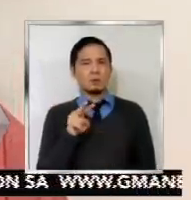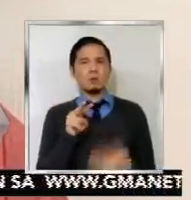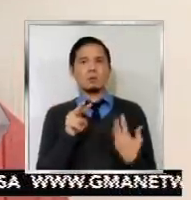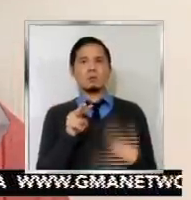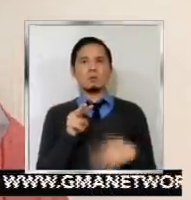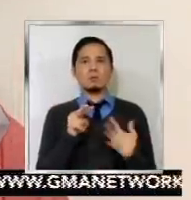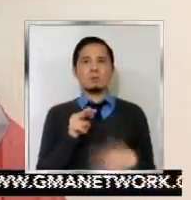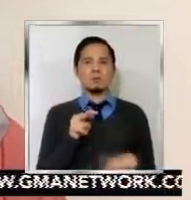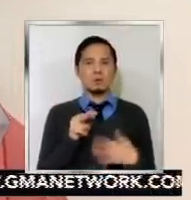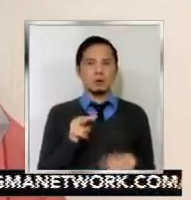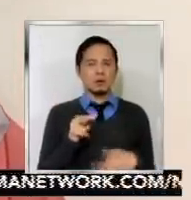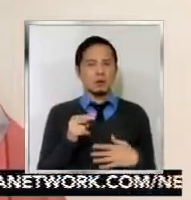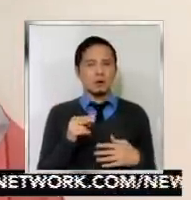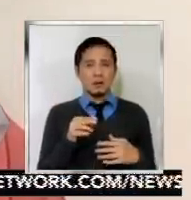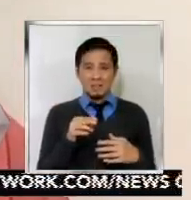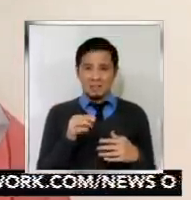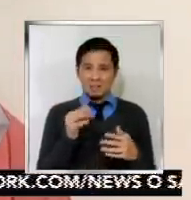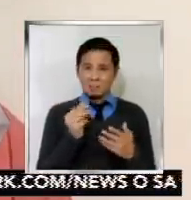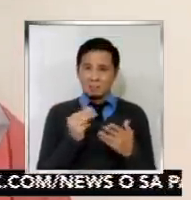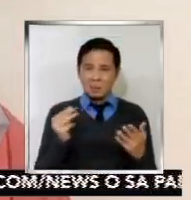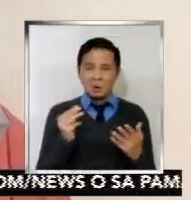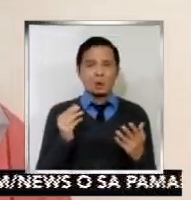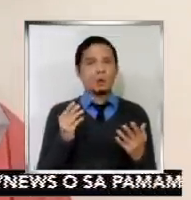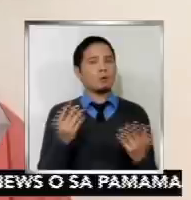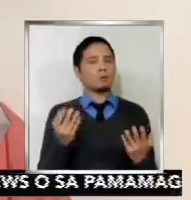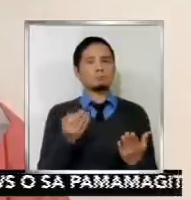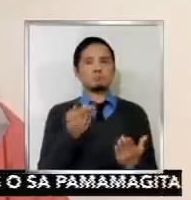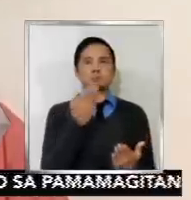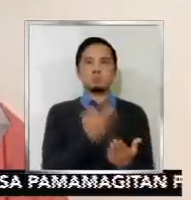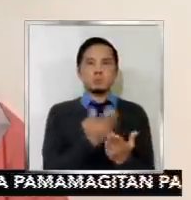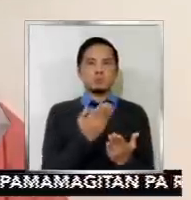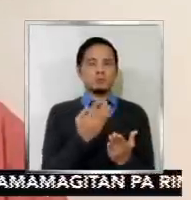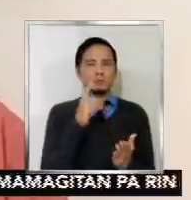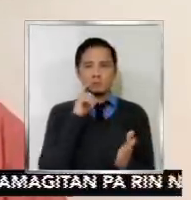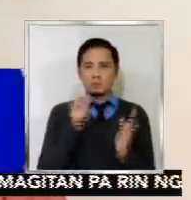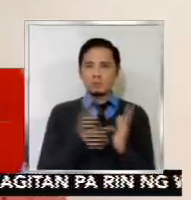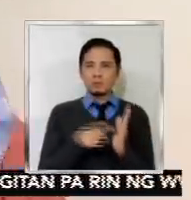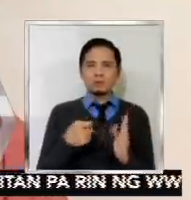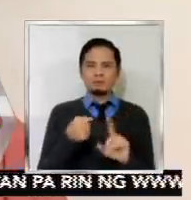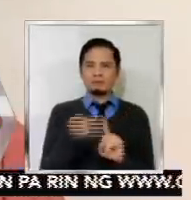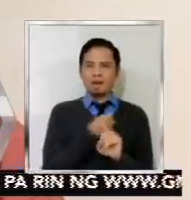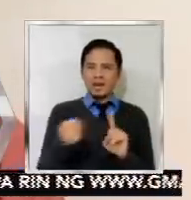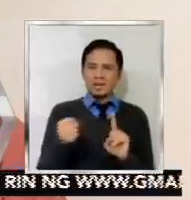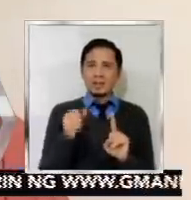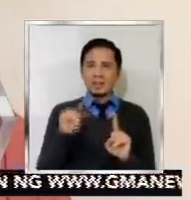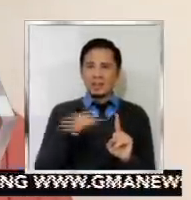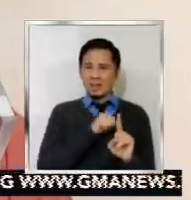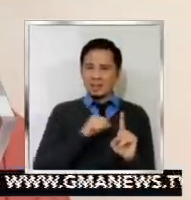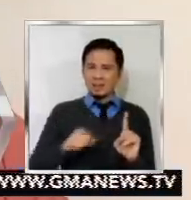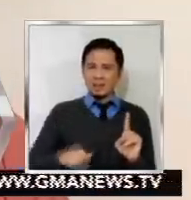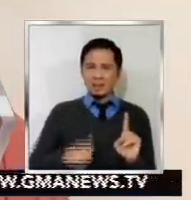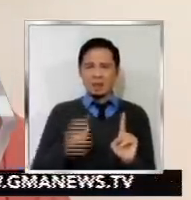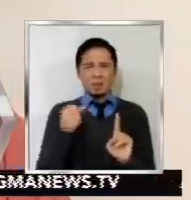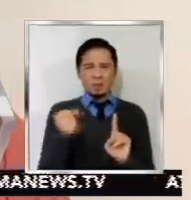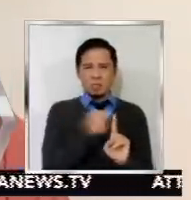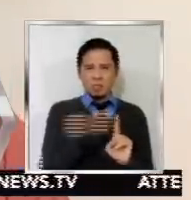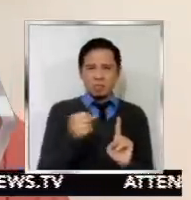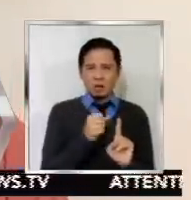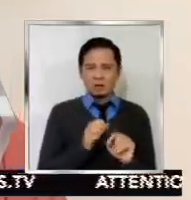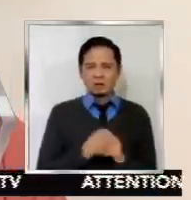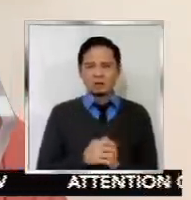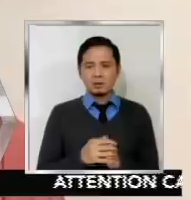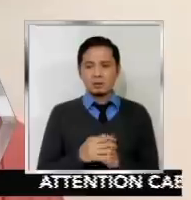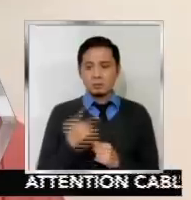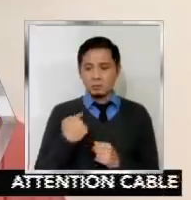as there was a lot of violence committed by the diplomat herself. We tried over